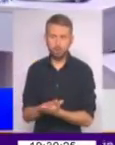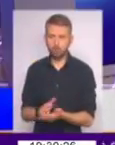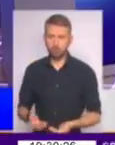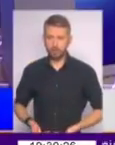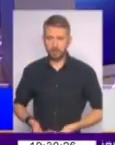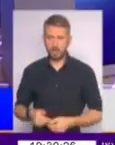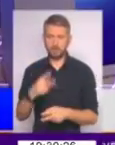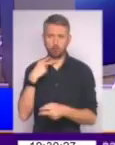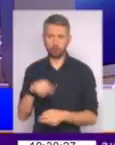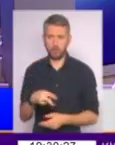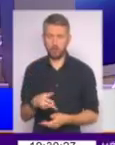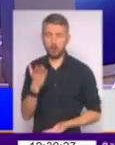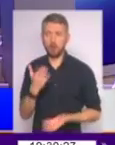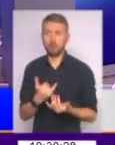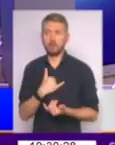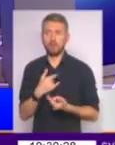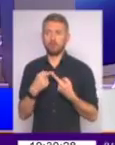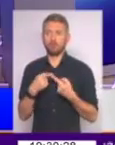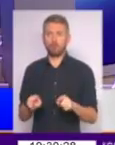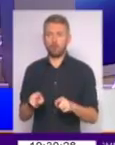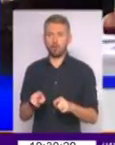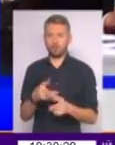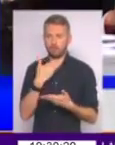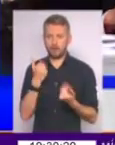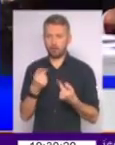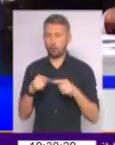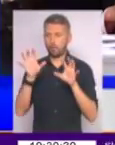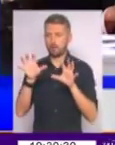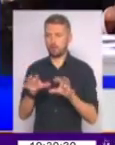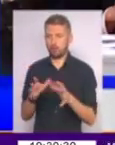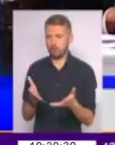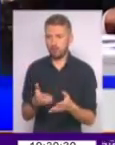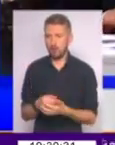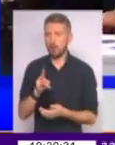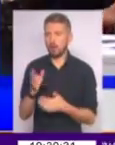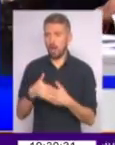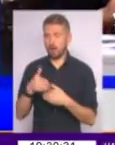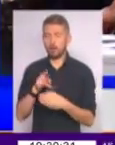не, ну, у нас другой, не существує другой закон карательний, ну,